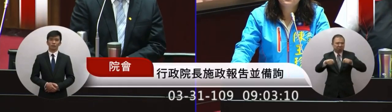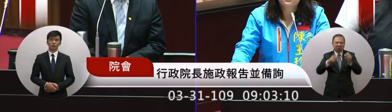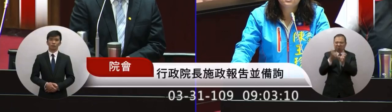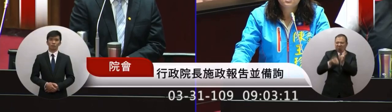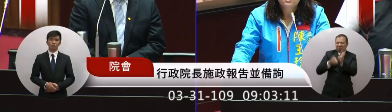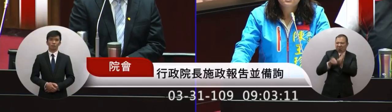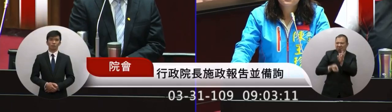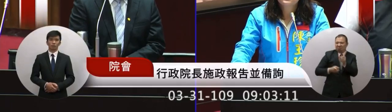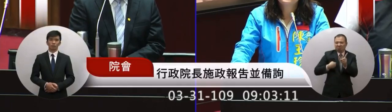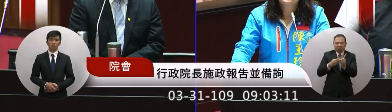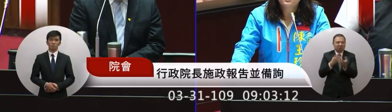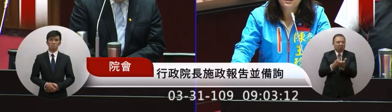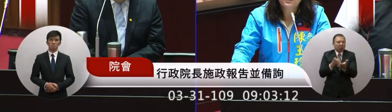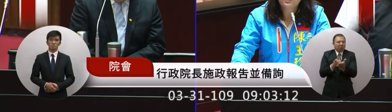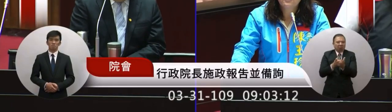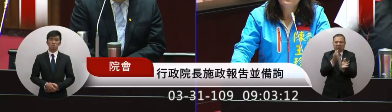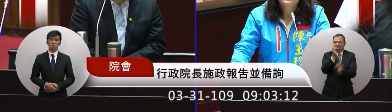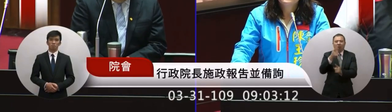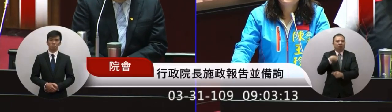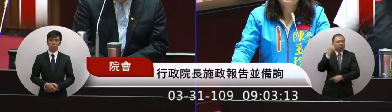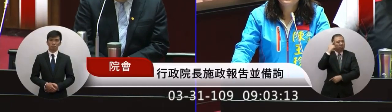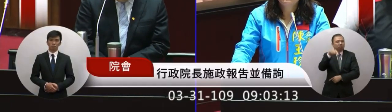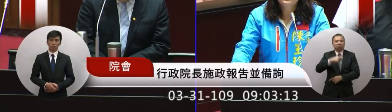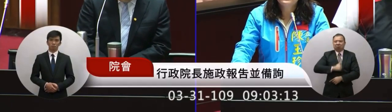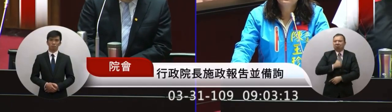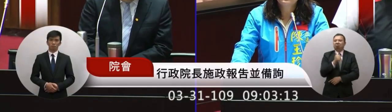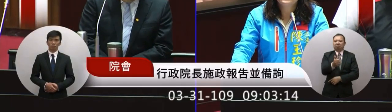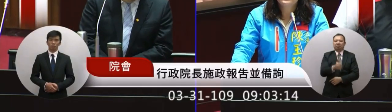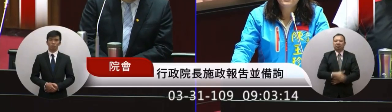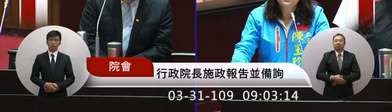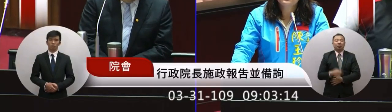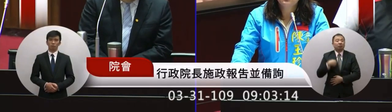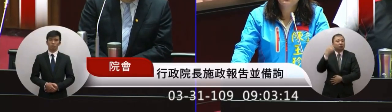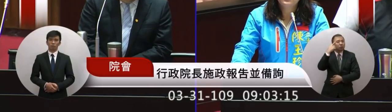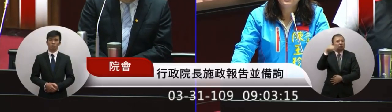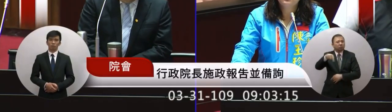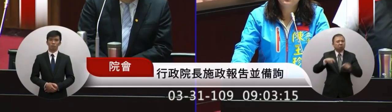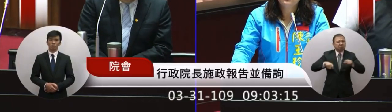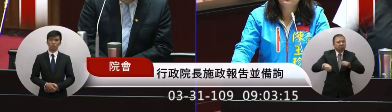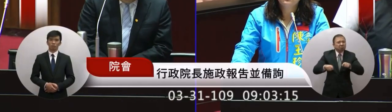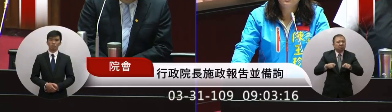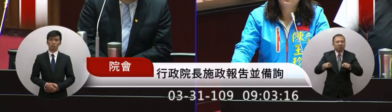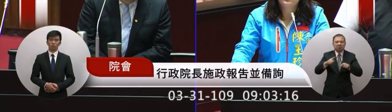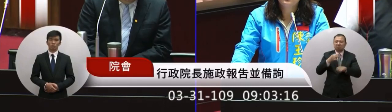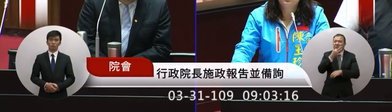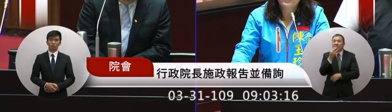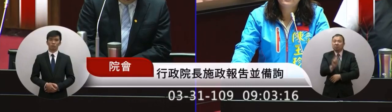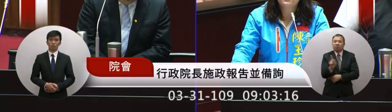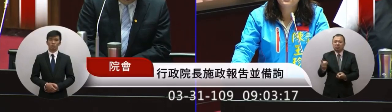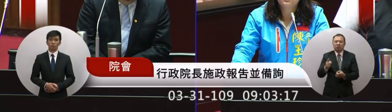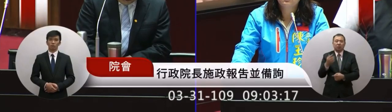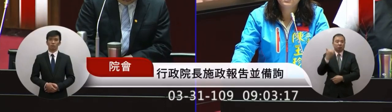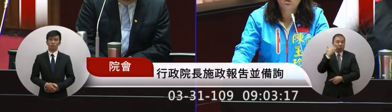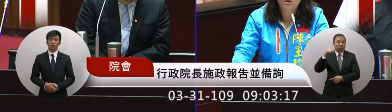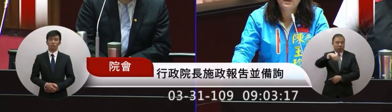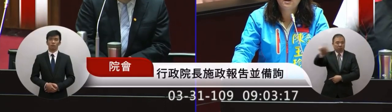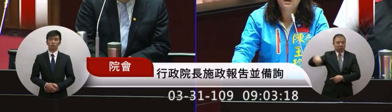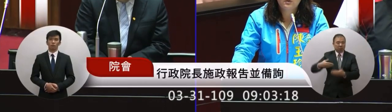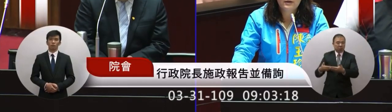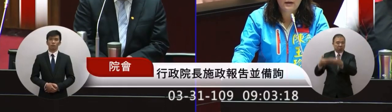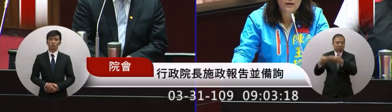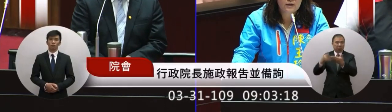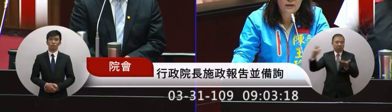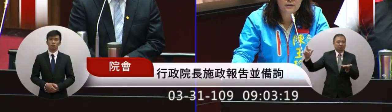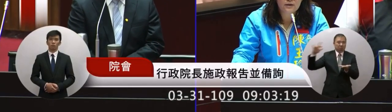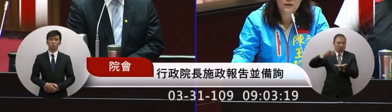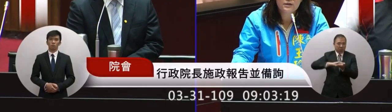想这个是值得肯定的哈。那我想我们会这样做，也是担心从疫区回来的这个我们的国民哈，